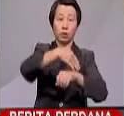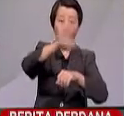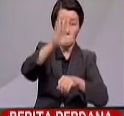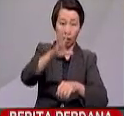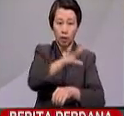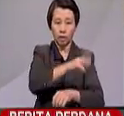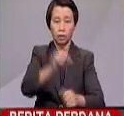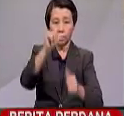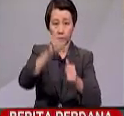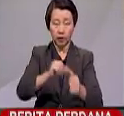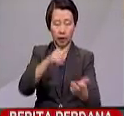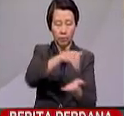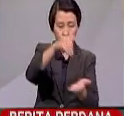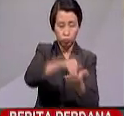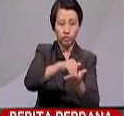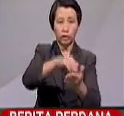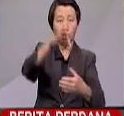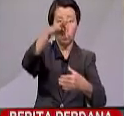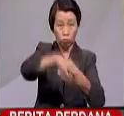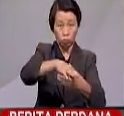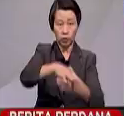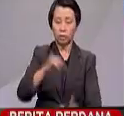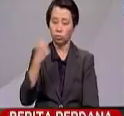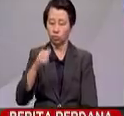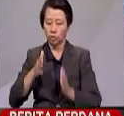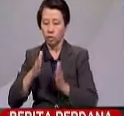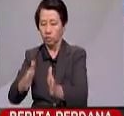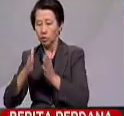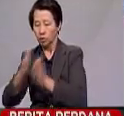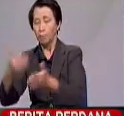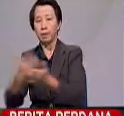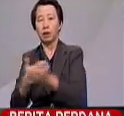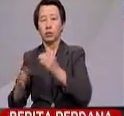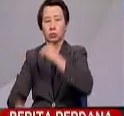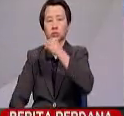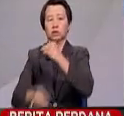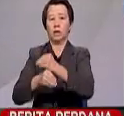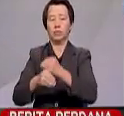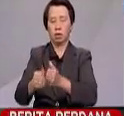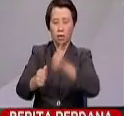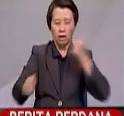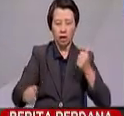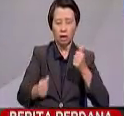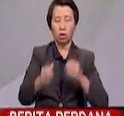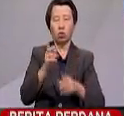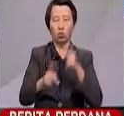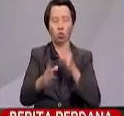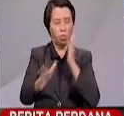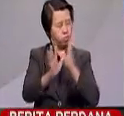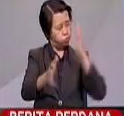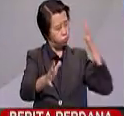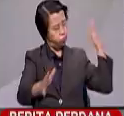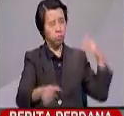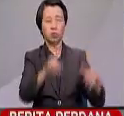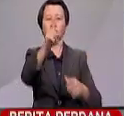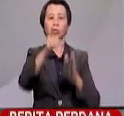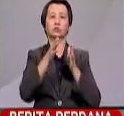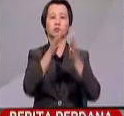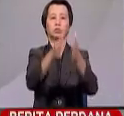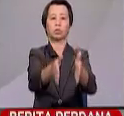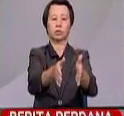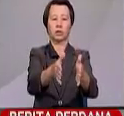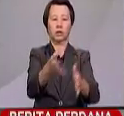di setiap pusat mengundi. 10 saluran baharu ditambah bagi mengelak jumlah pengundi terlalu ramai di satu-satu